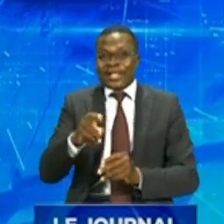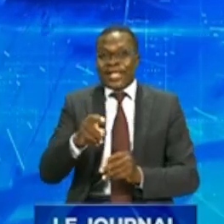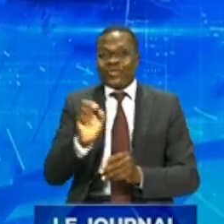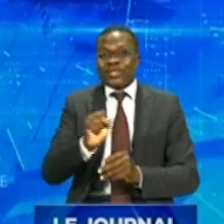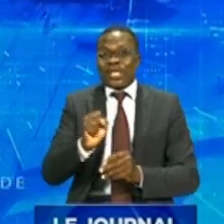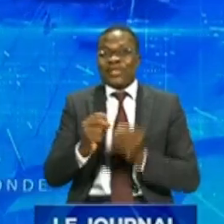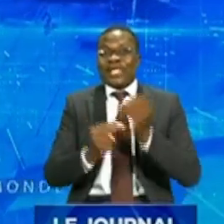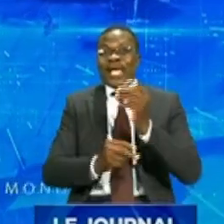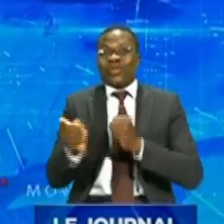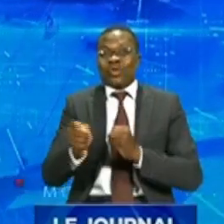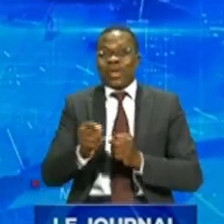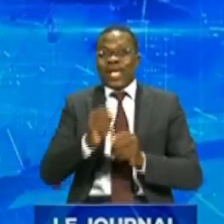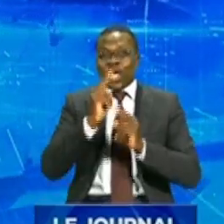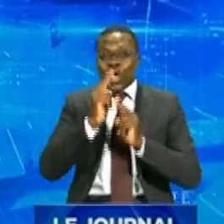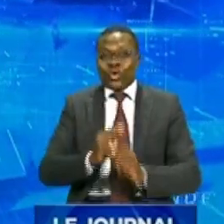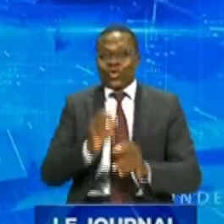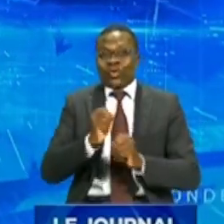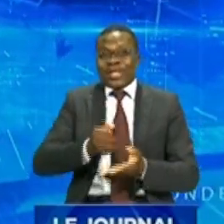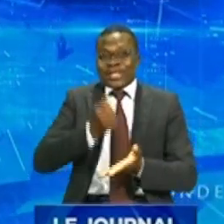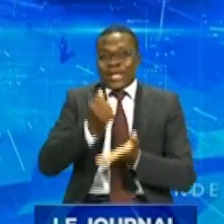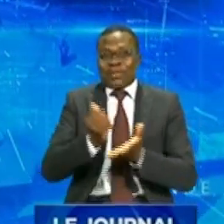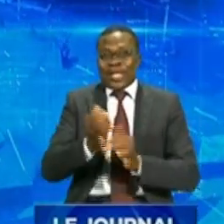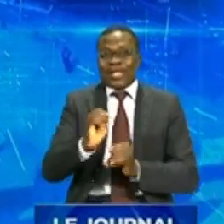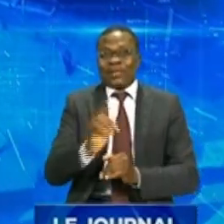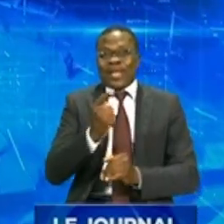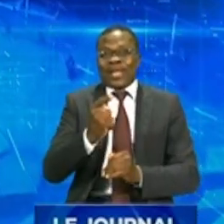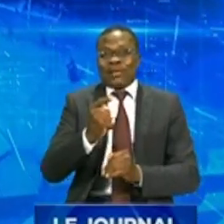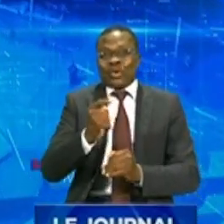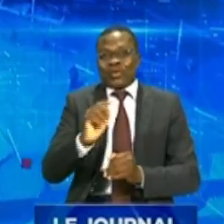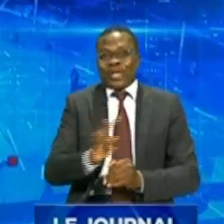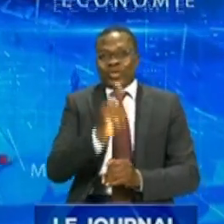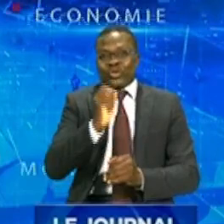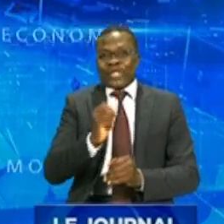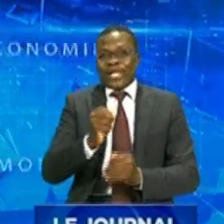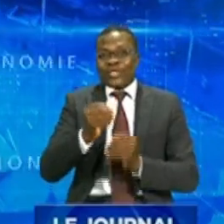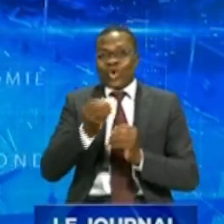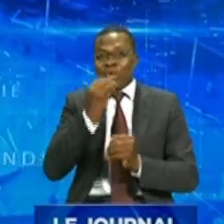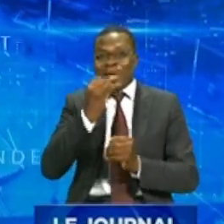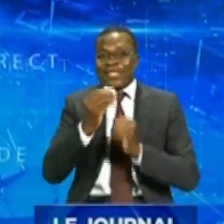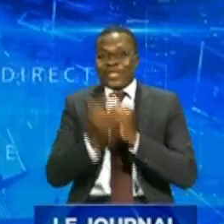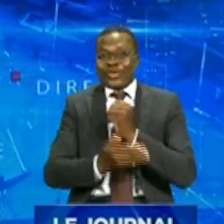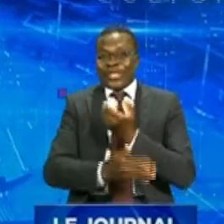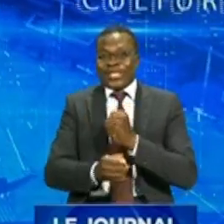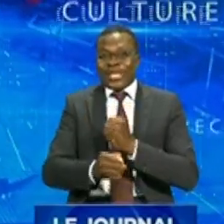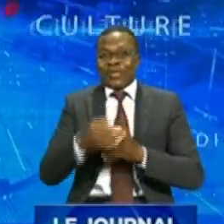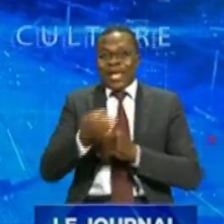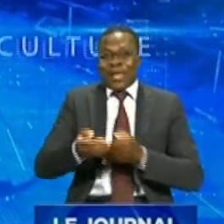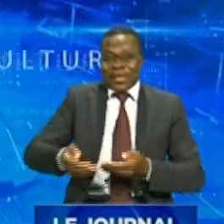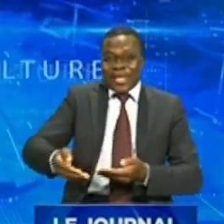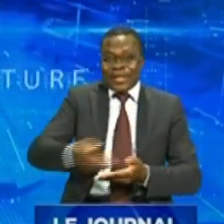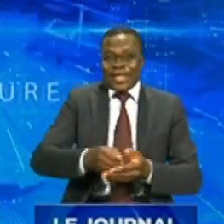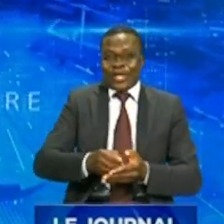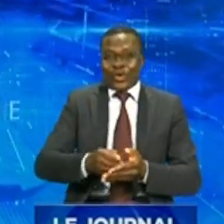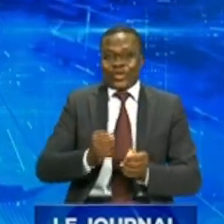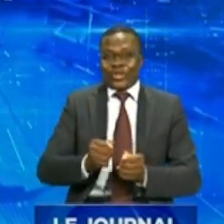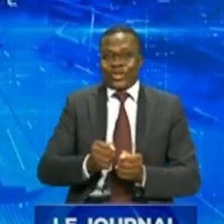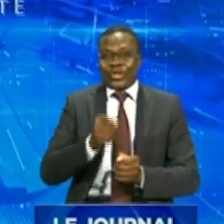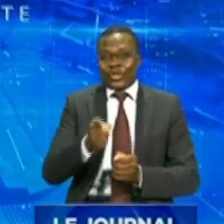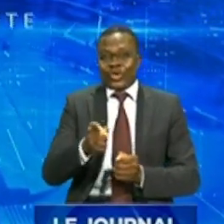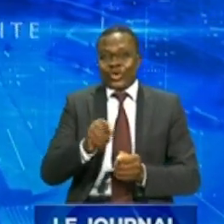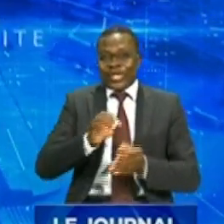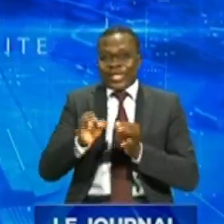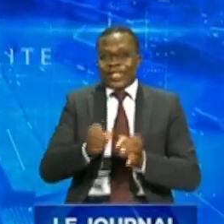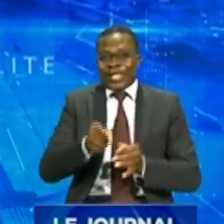Dantokba. Un hommage qui est marqué par la première consommation de l'igname après récolte, communément appelé Tédoudou. Le détail